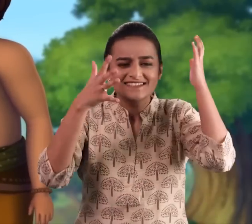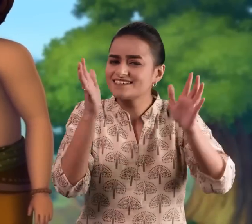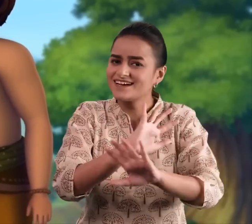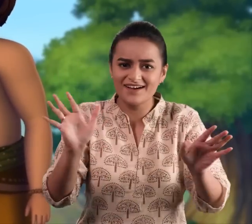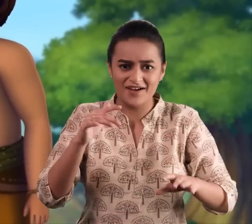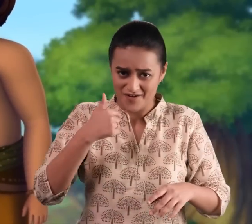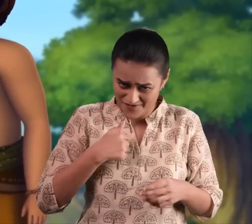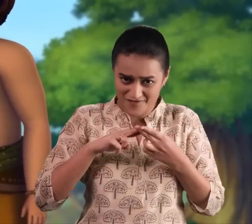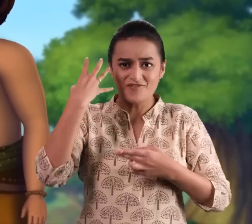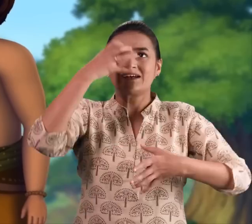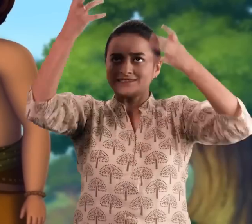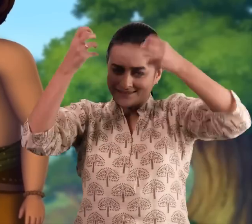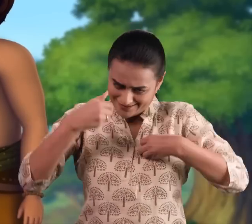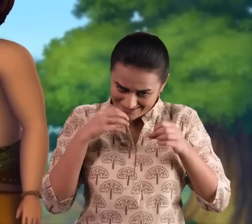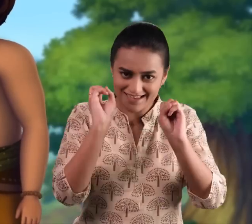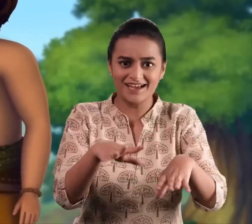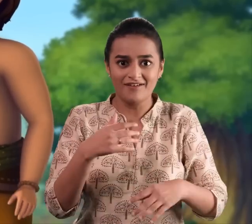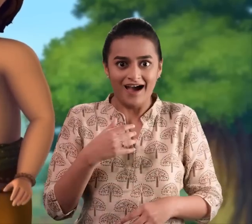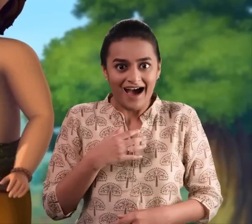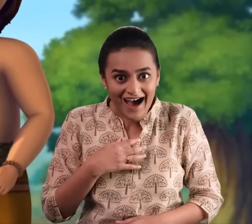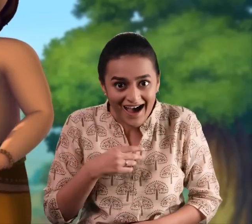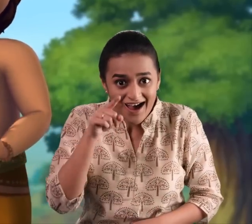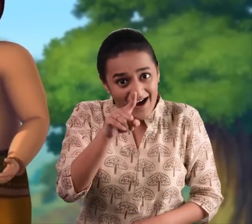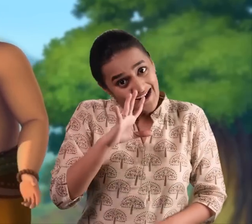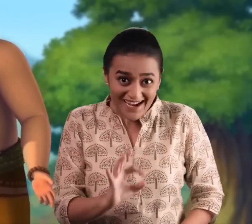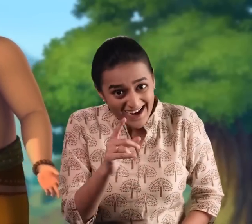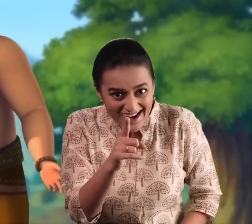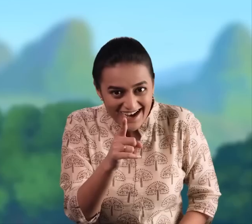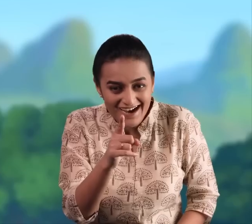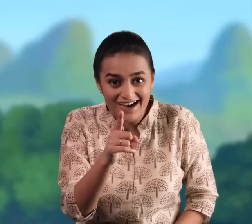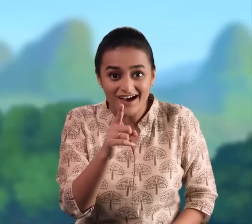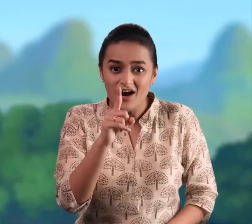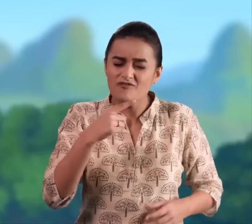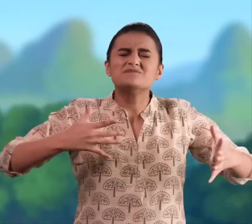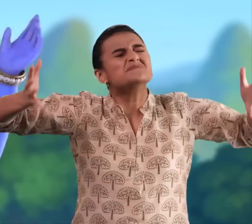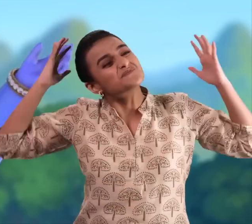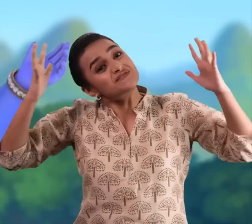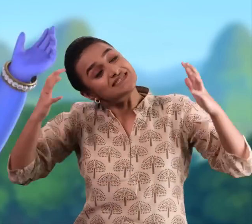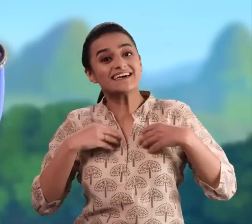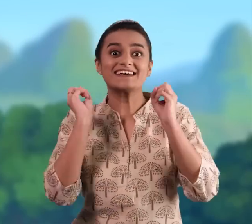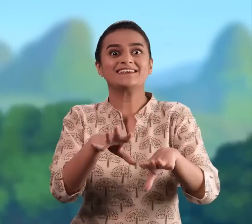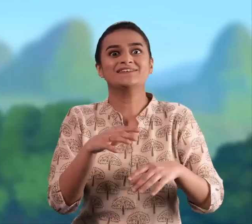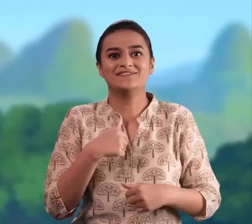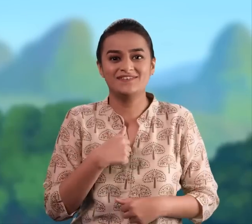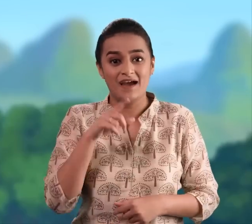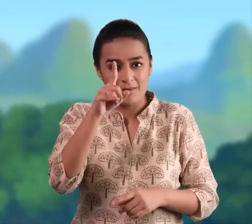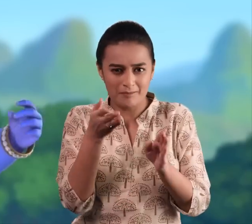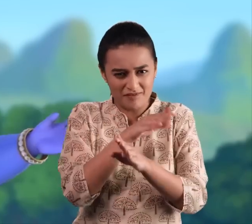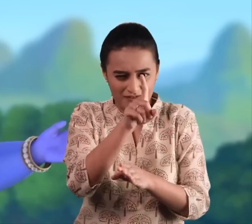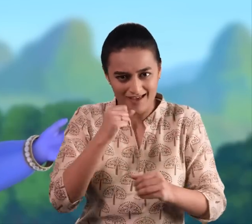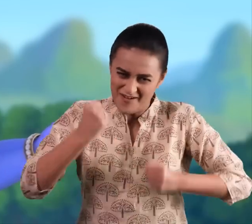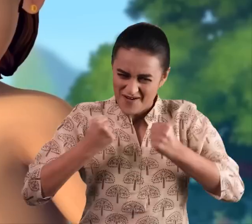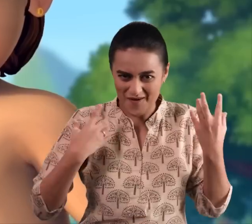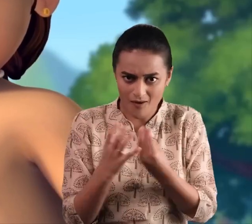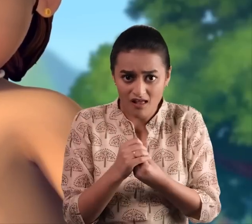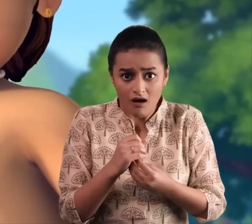मत करो, मैं तुम्हारे लिए फल तोड़ूंगा। हाँ, तुम सच्ची? वो भी बहुत सारे। उससे पहले एक दौड़ हो